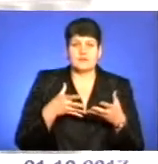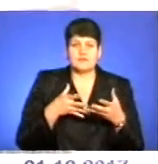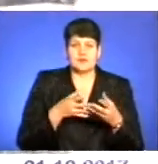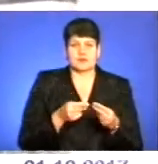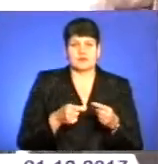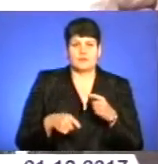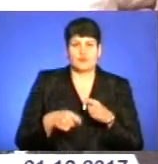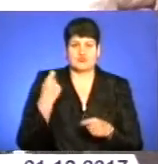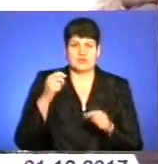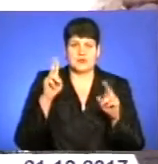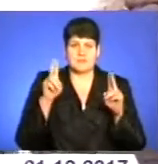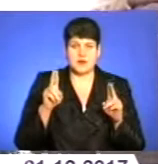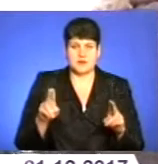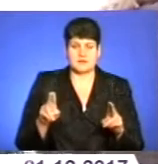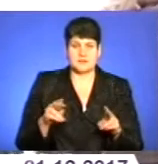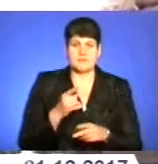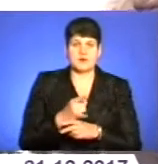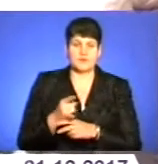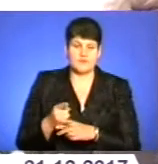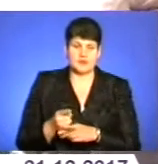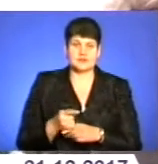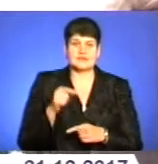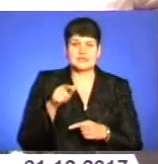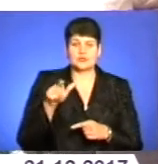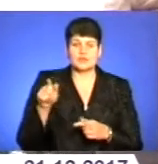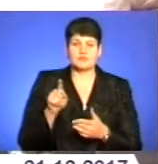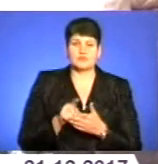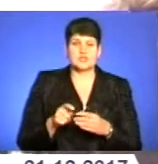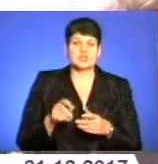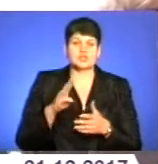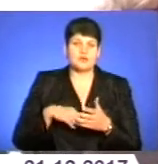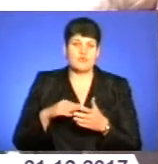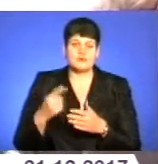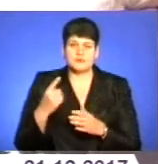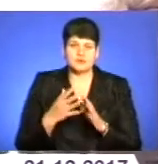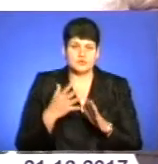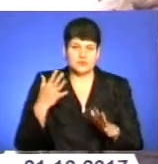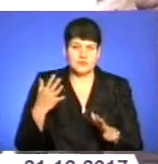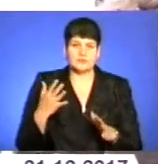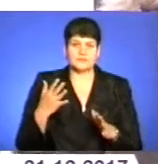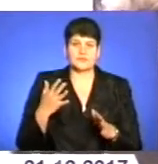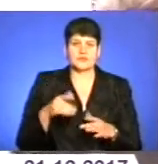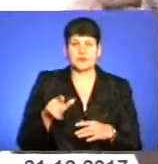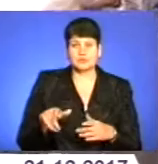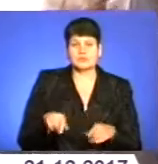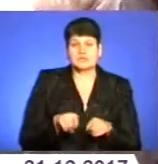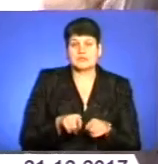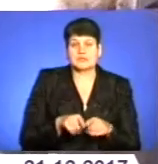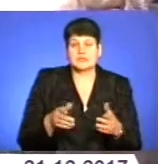правил паркування. Таких людей би, напевно, мали штрафувати в першу чергу, звертати на це увагу, а вони це звертають. Або люди такі,